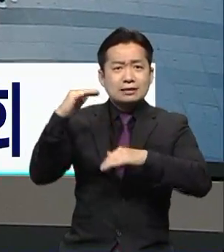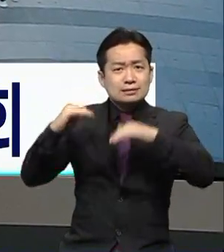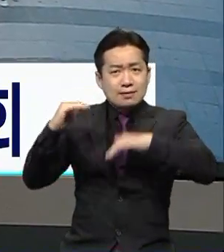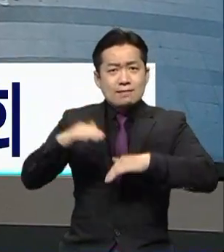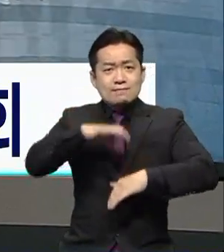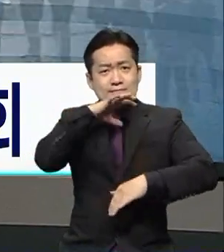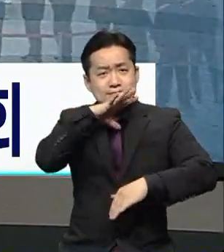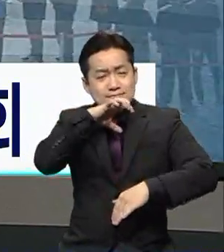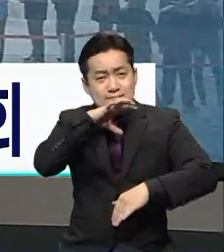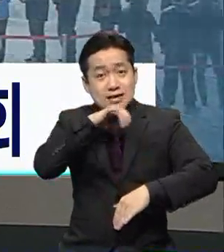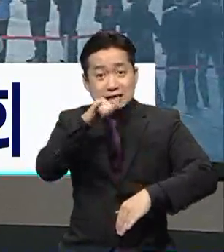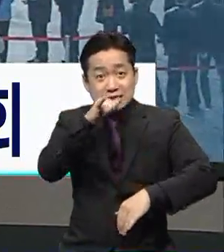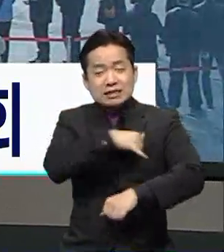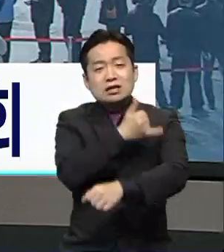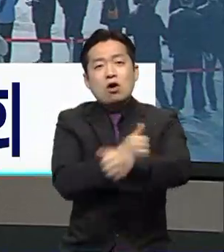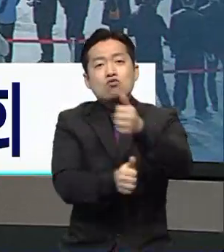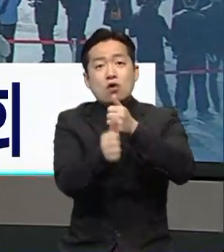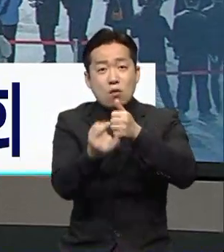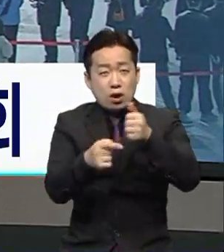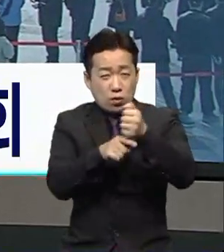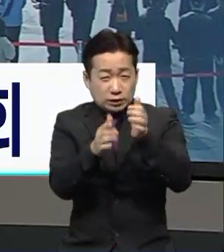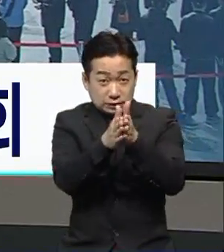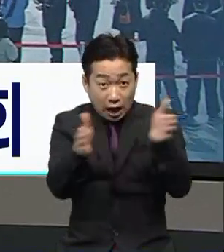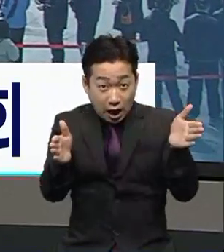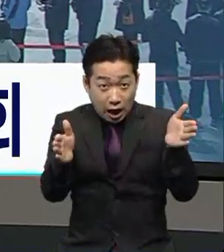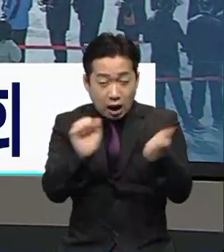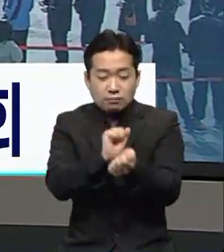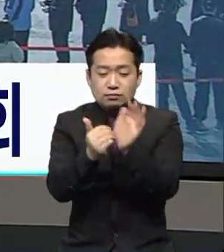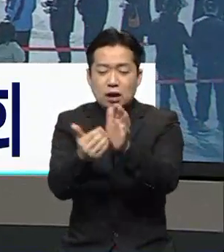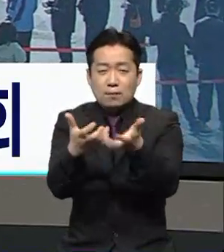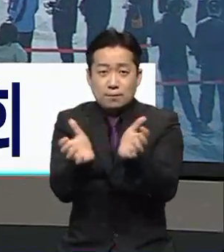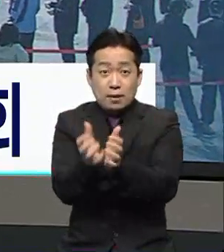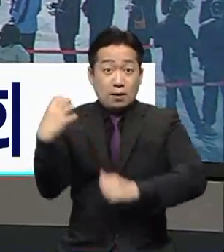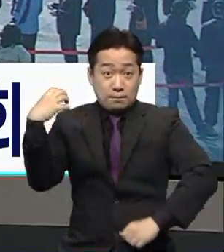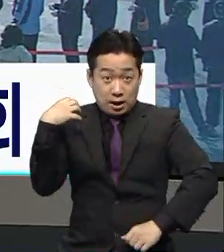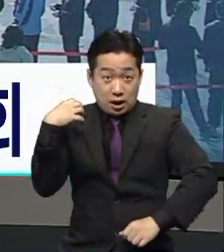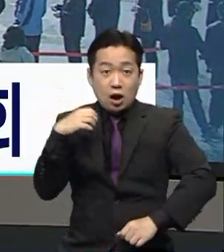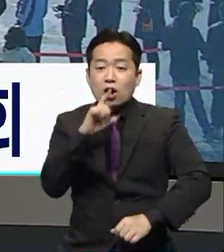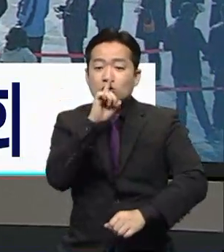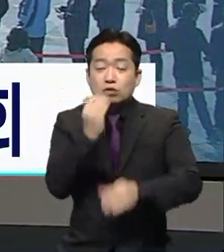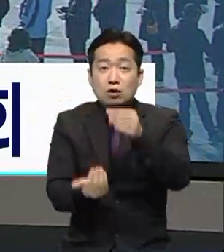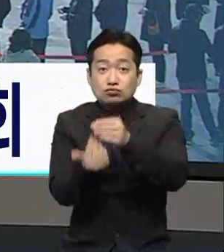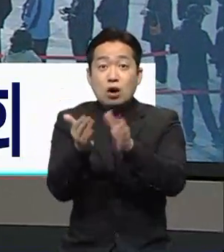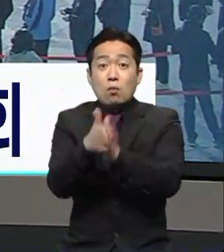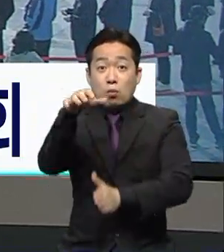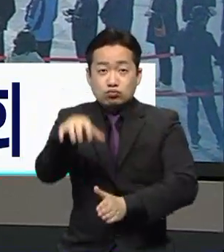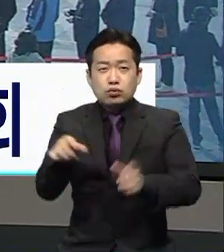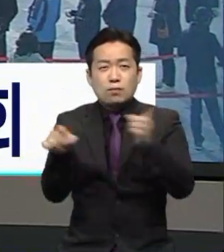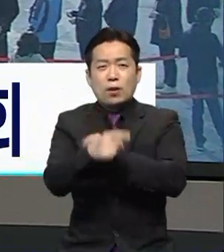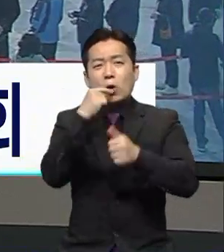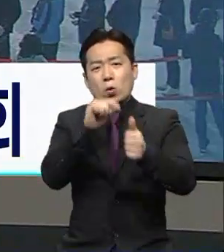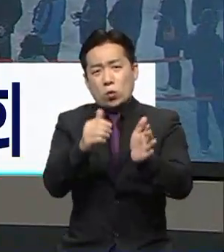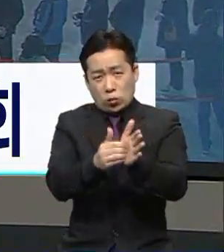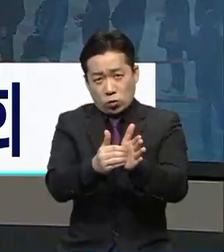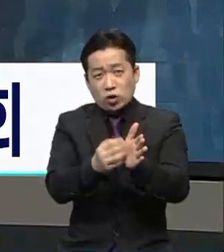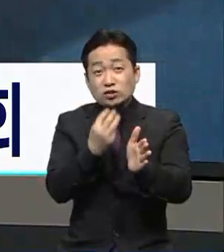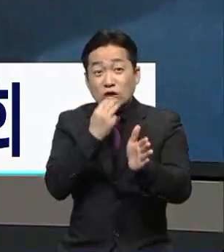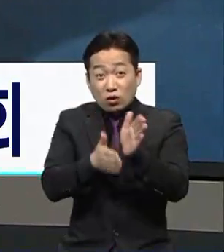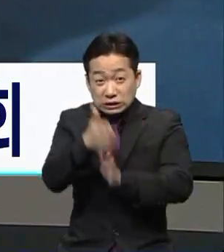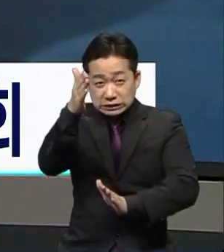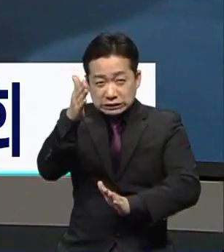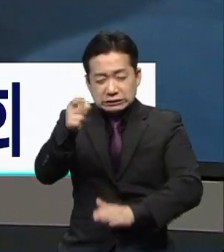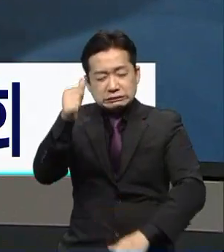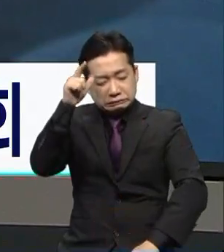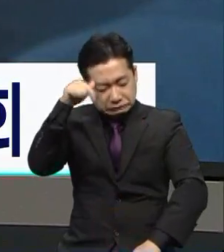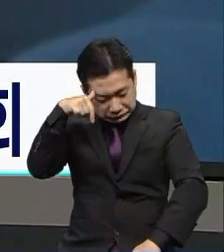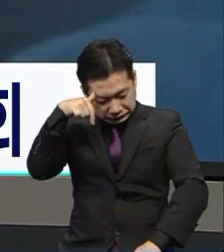논란이 이어졌습니다. 인권위가 조사에 착수하고 방역 총괄하는 중수본에서도 개선을 요구했는데요. 결국 서울시가 한